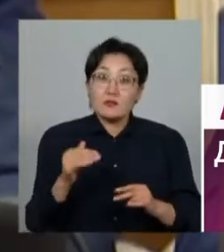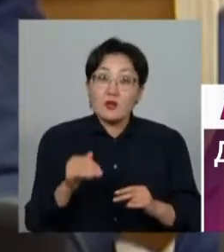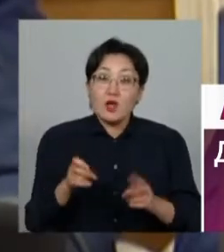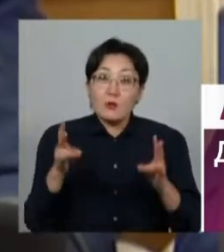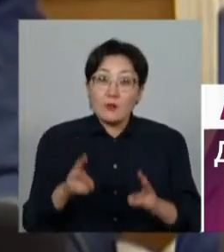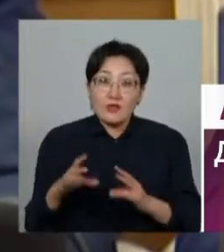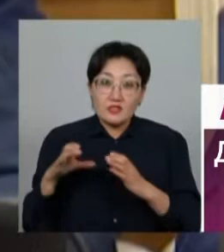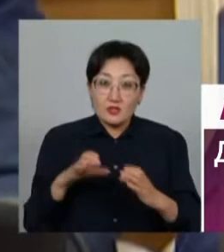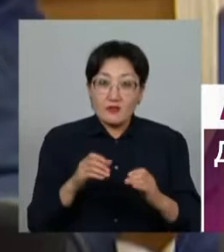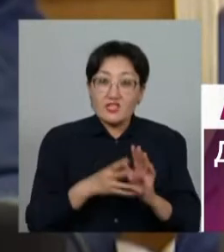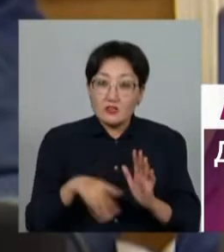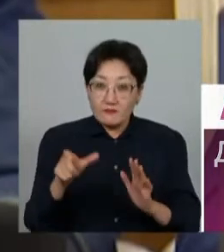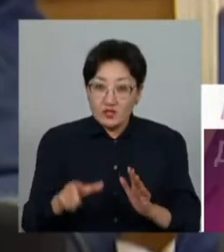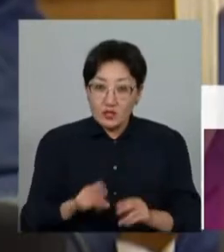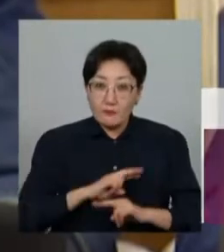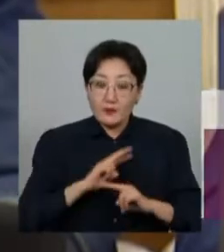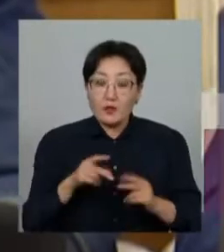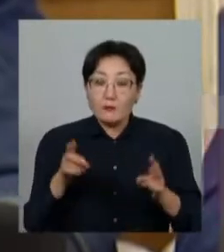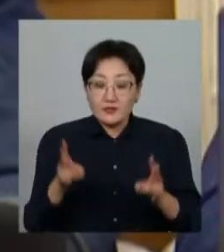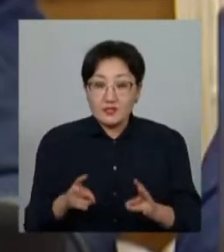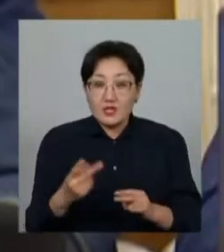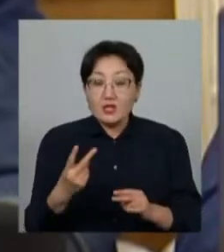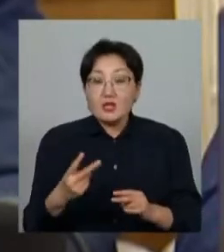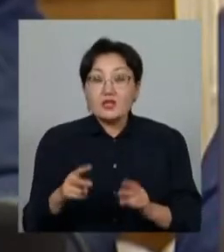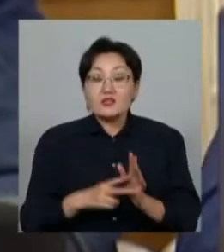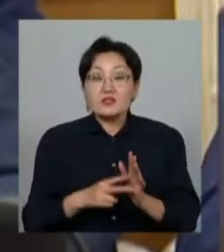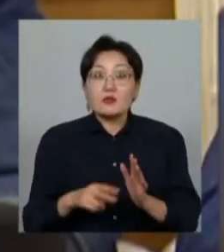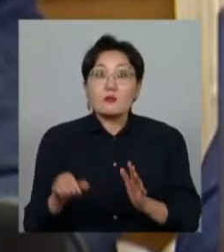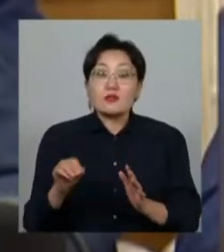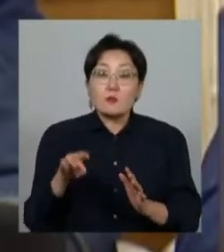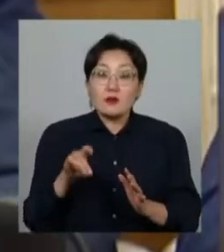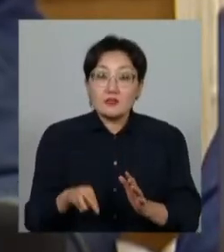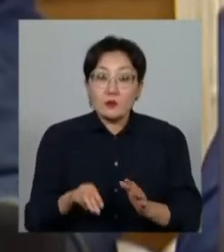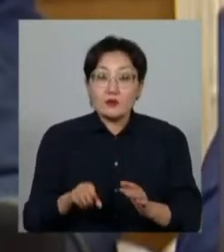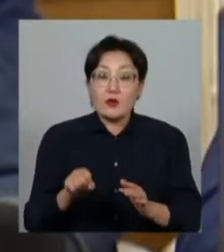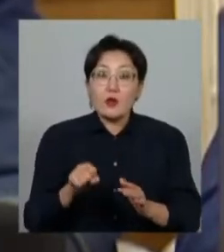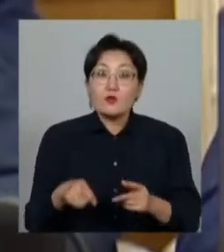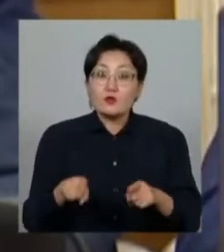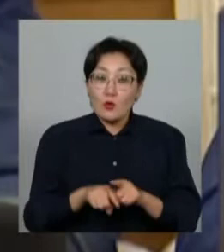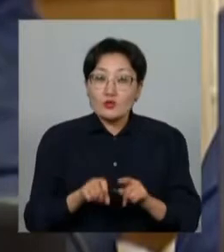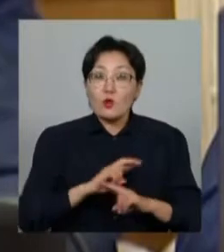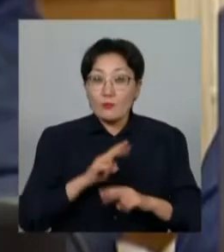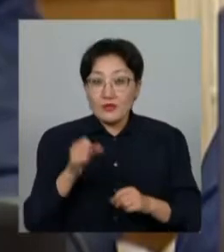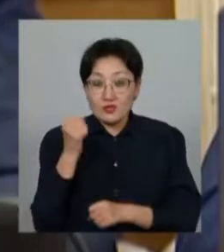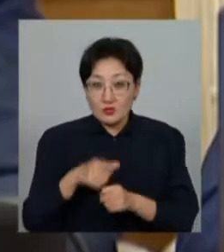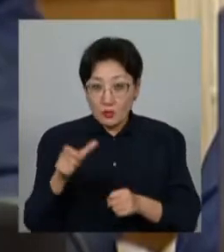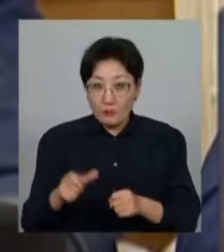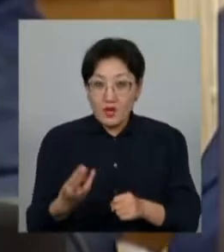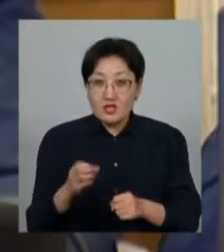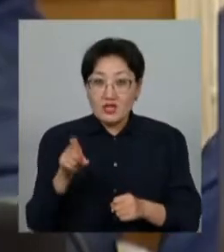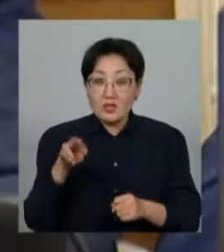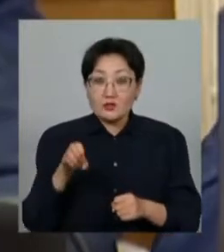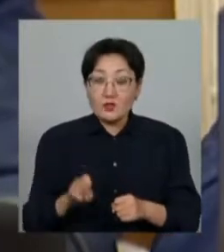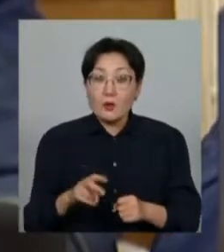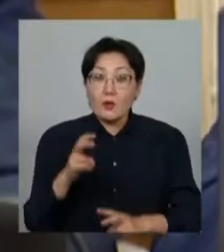авария автобуса, 9 человек пострадали. 7 марта в рудном департаменте под колесами БелАЗа погиб рабочий. 10 шахта на шахте Саранство